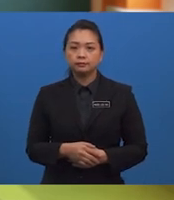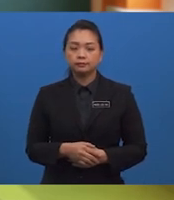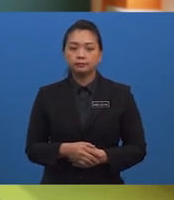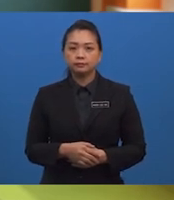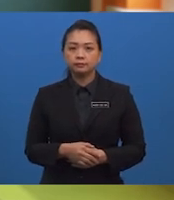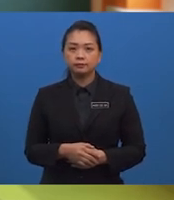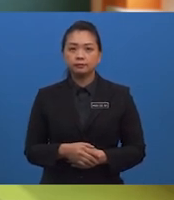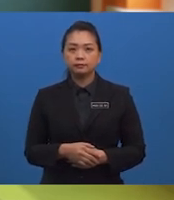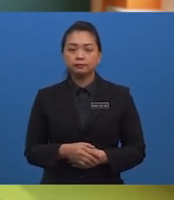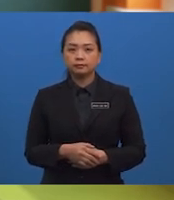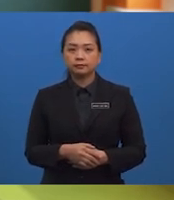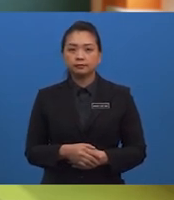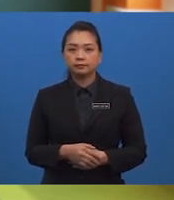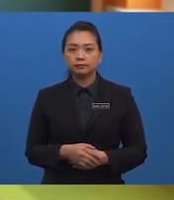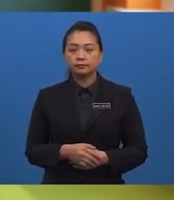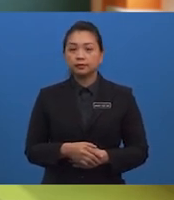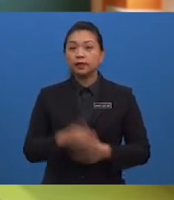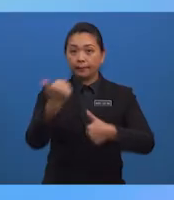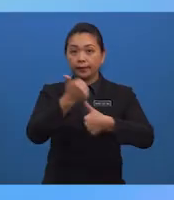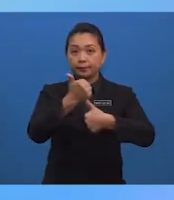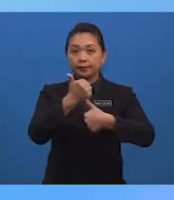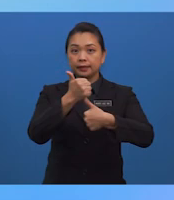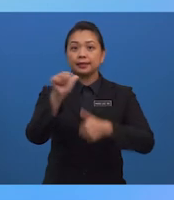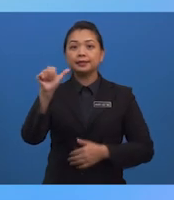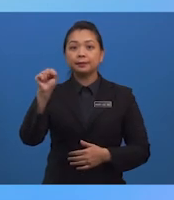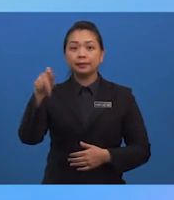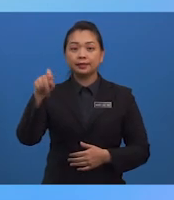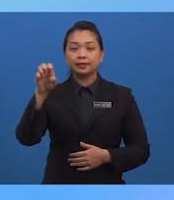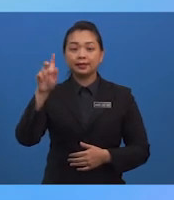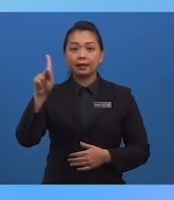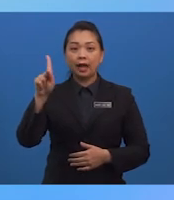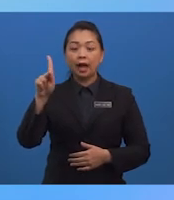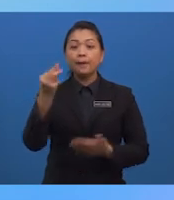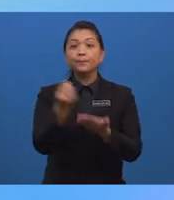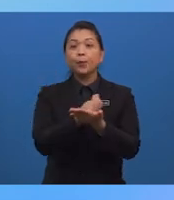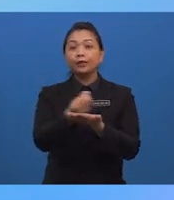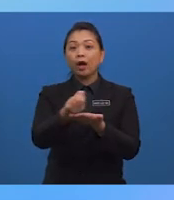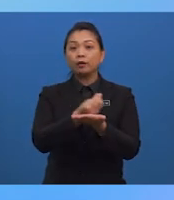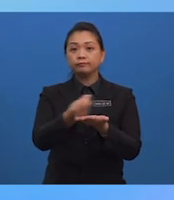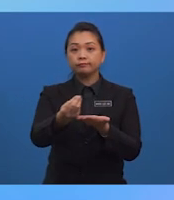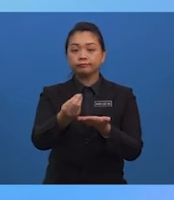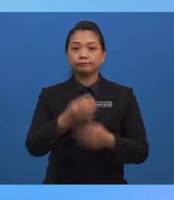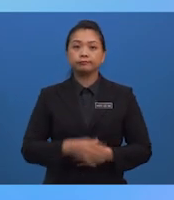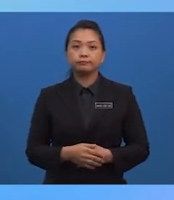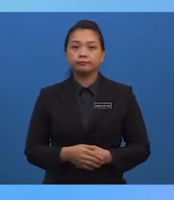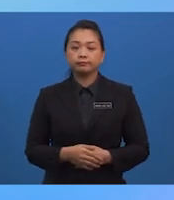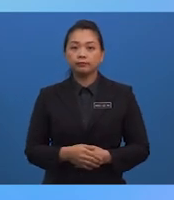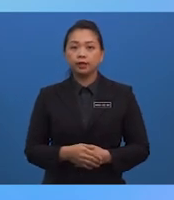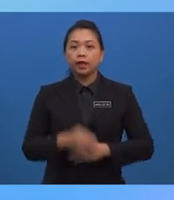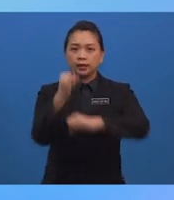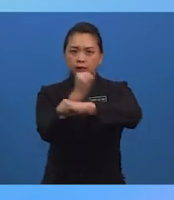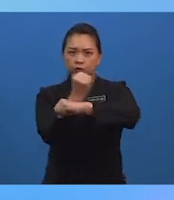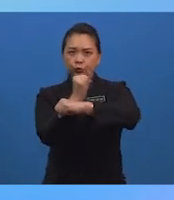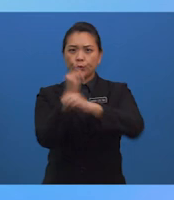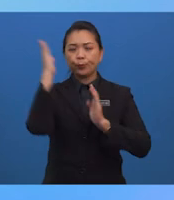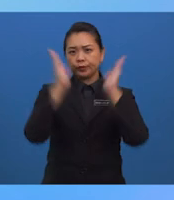Aspek yang pertama adalah aspek pelaburan modal. Dalam aspek ini, aktiviti perindustrian di Malaysia banyak